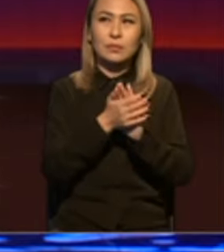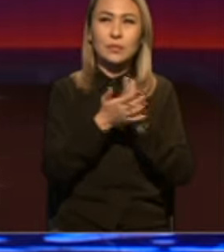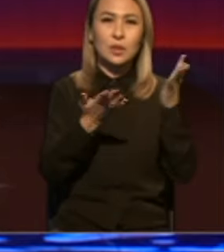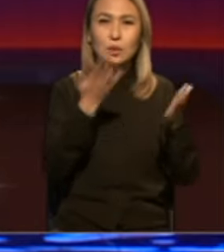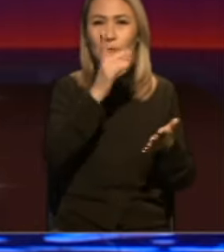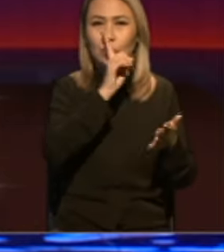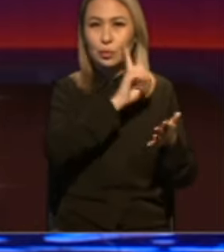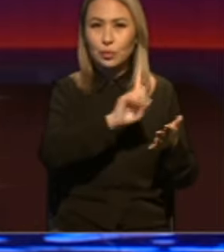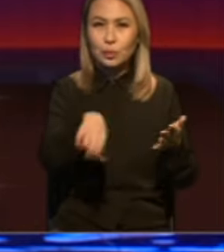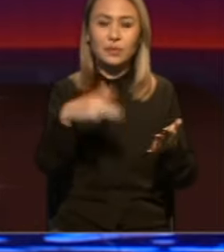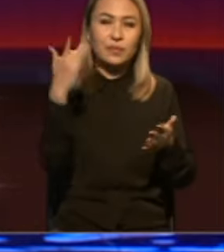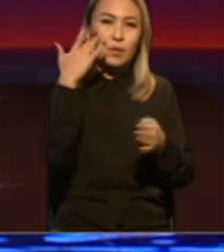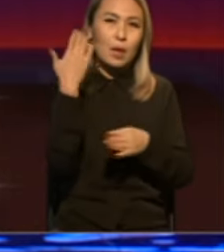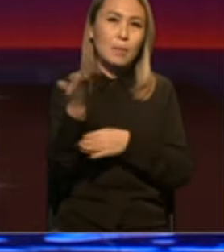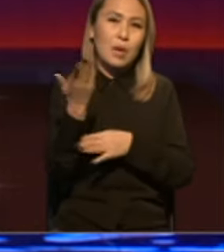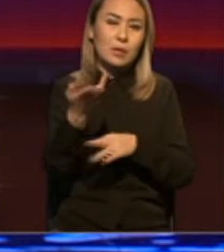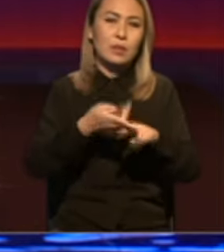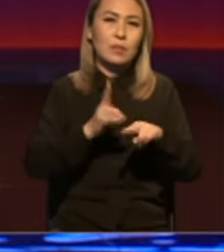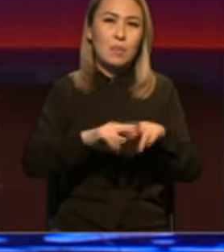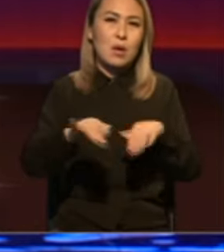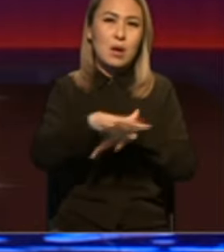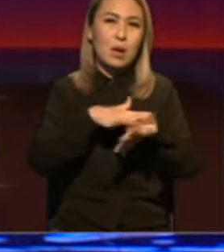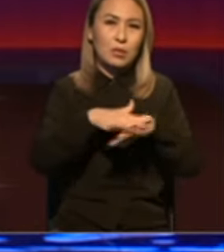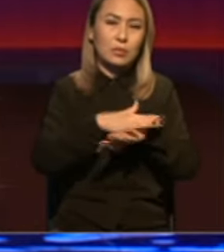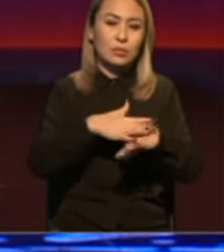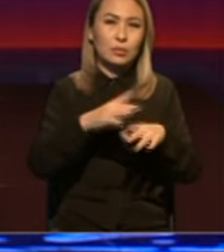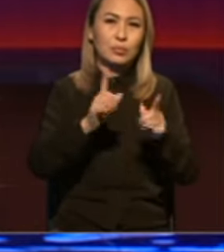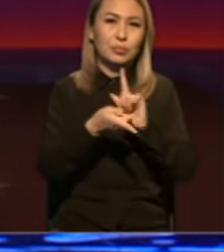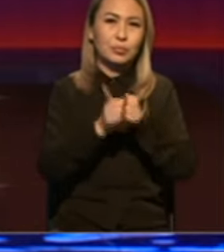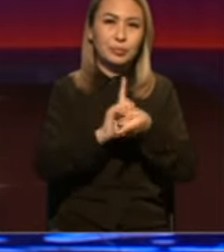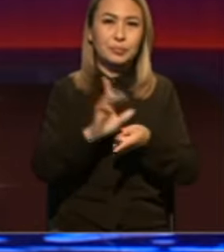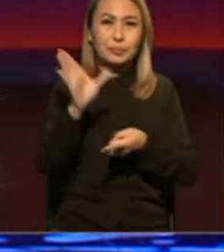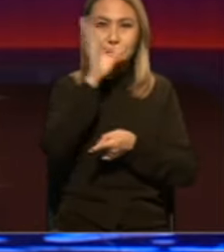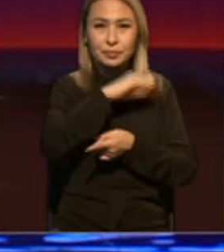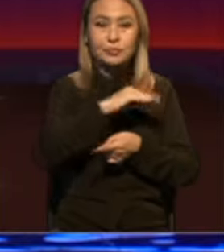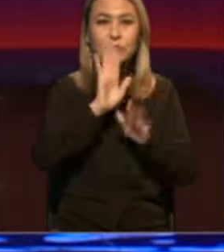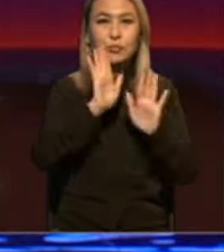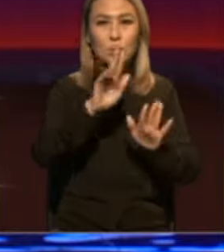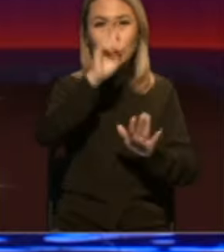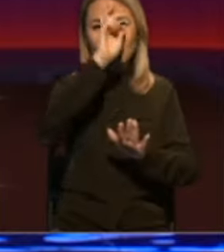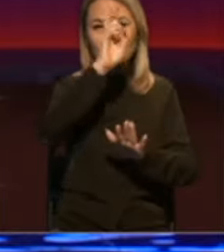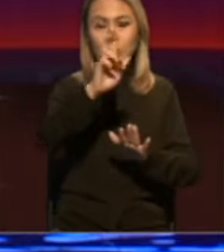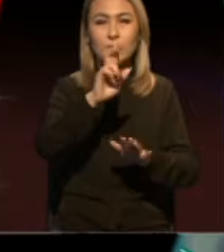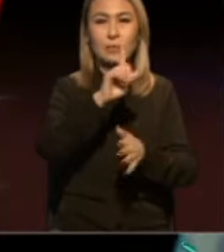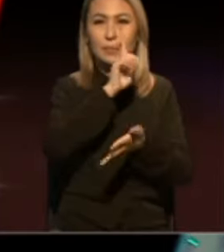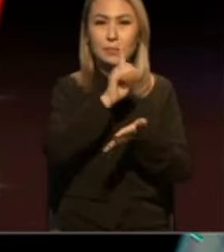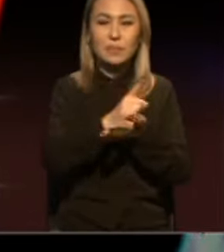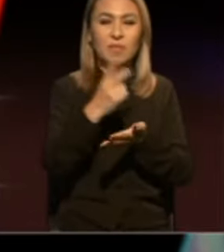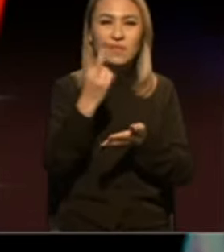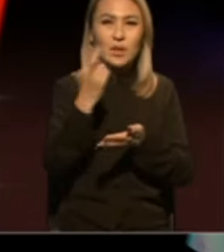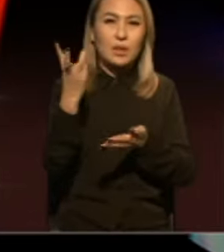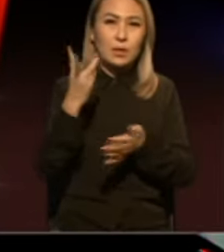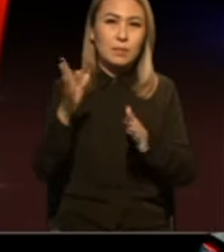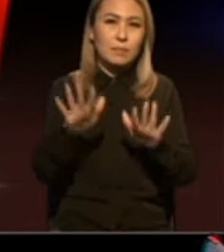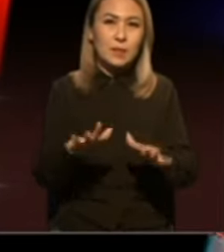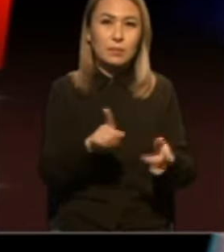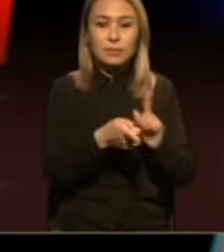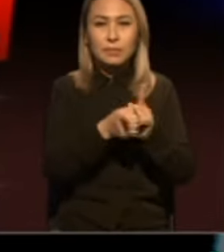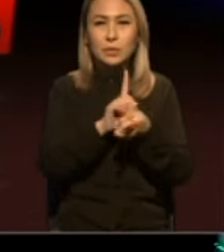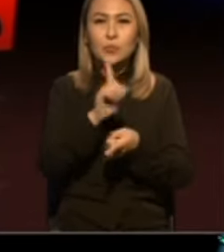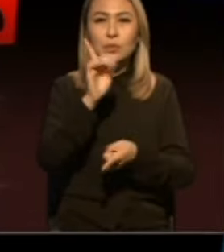жоқ болса бер деп сұрайтын халыққа немесе ұлтқа айналып кетуіміз мүмкін. Бірақ мемлекетшілдік екінші, үшінші орынға ауысса